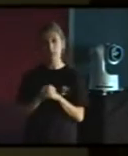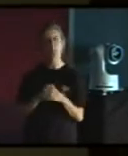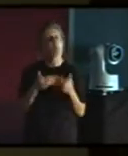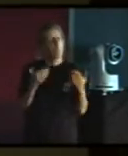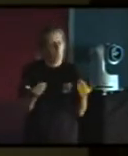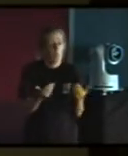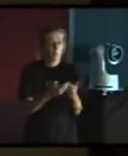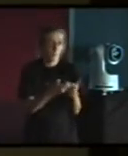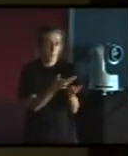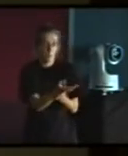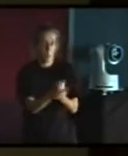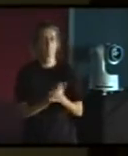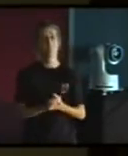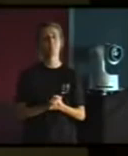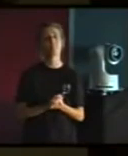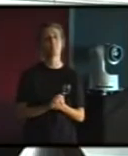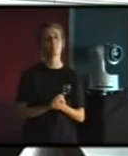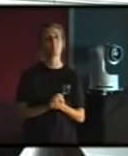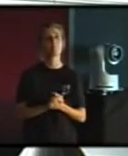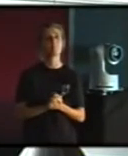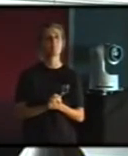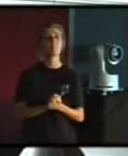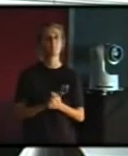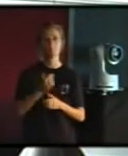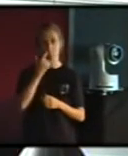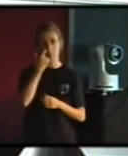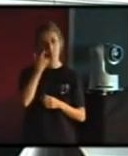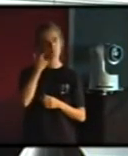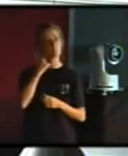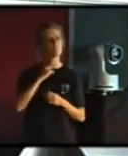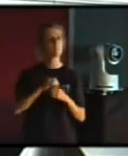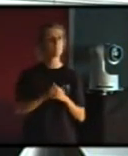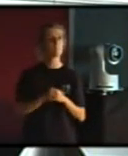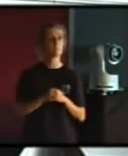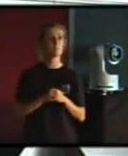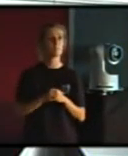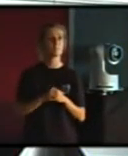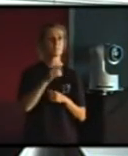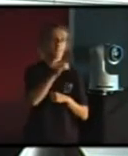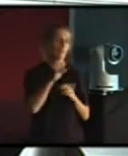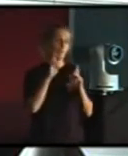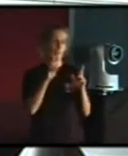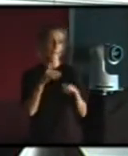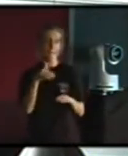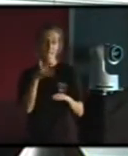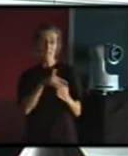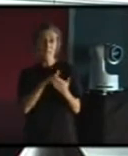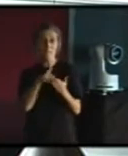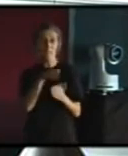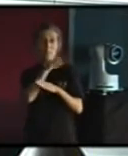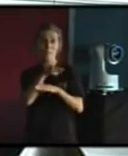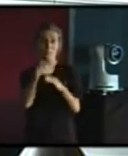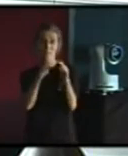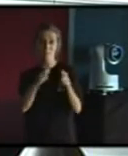c'est peut-être une entrée. Alors, On vous souhaite 15 millions de visiteurs par an. Alors, on ne souhaite